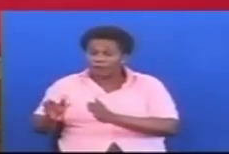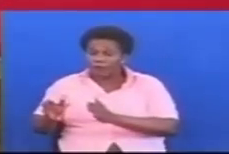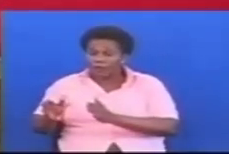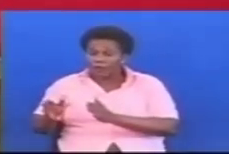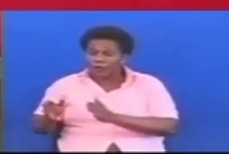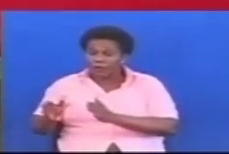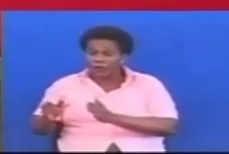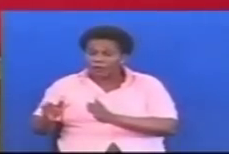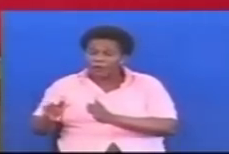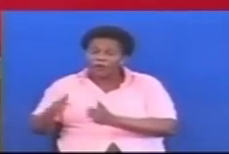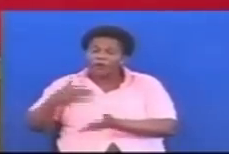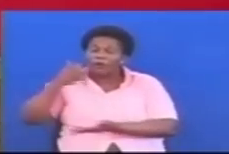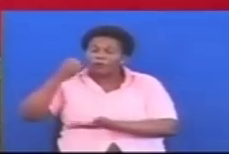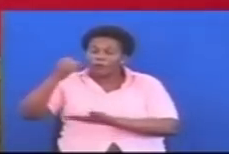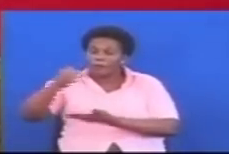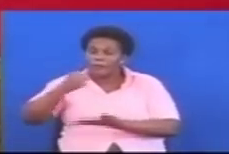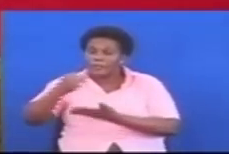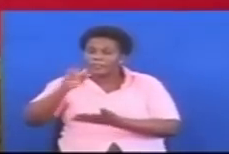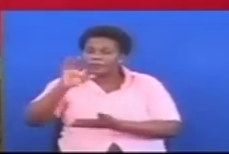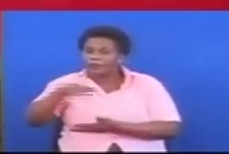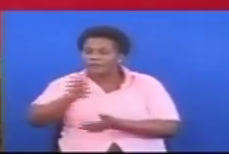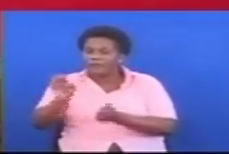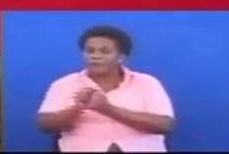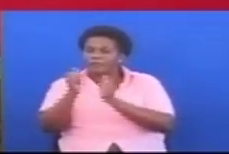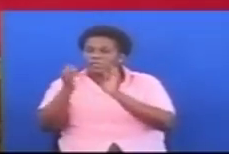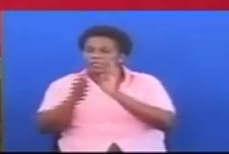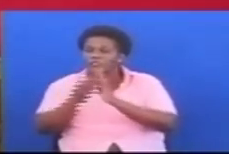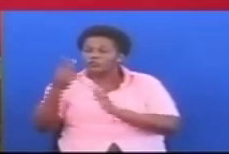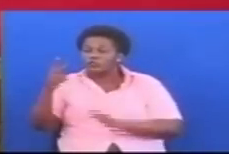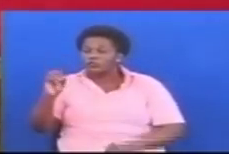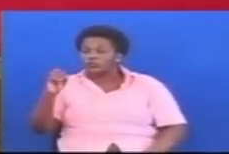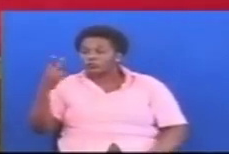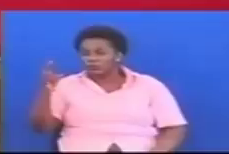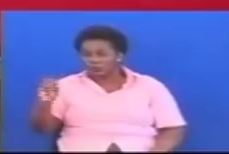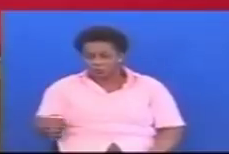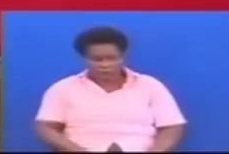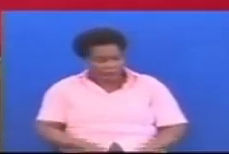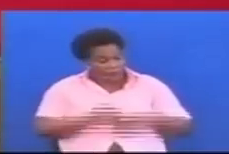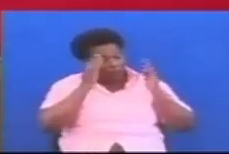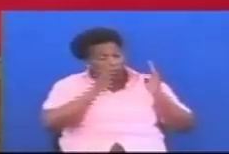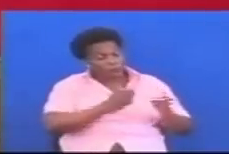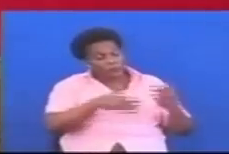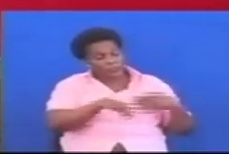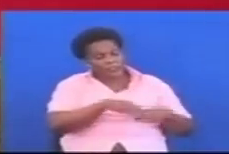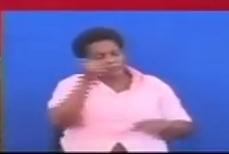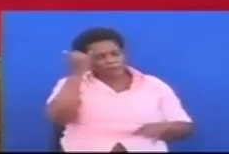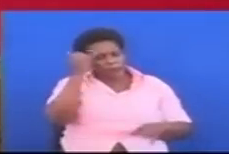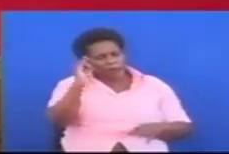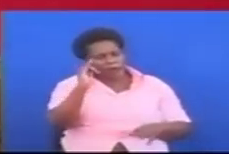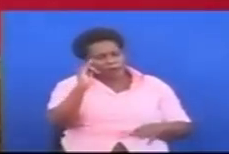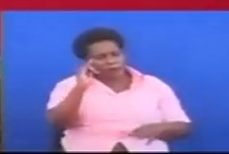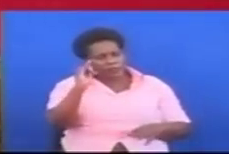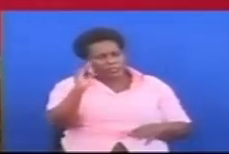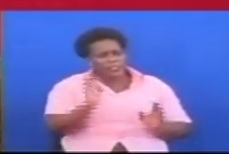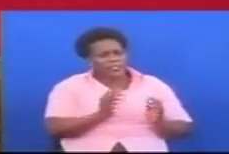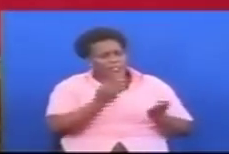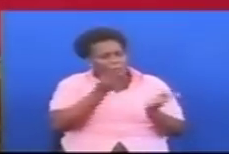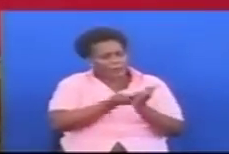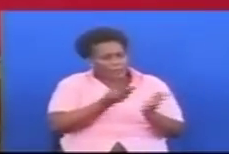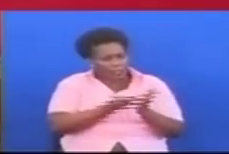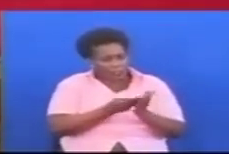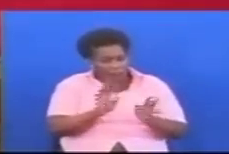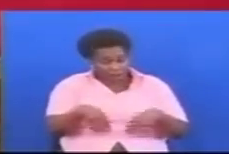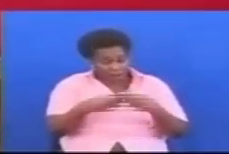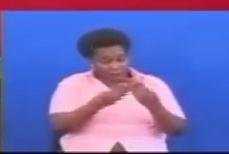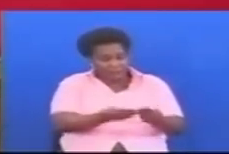fedha 2019-20. Mheshimiwa Mwenyekiti, maoni na mapendekezo yatakayotolewa ni matokeo ya uchambuzi